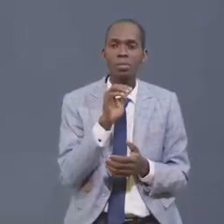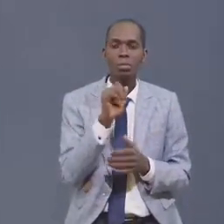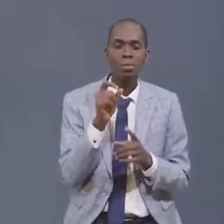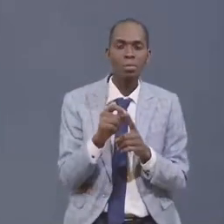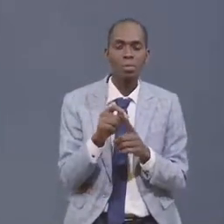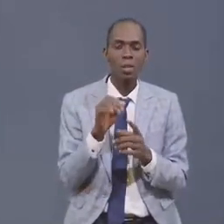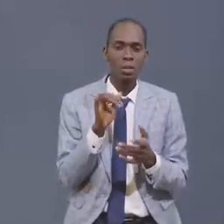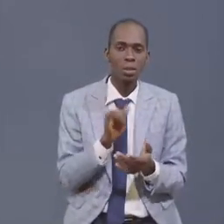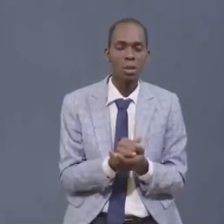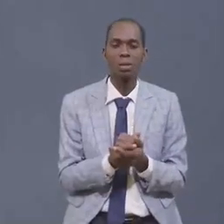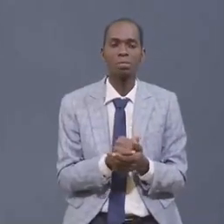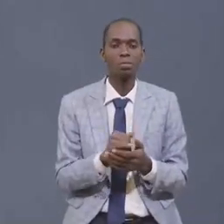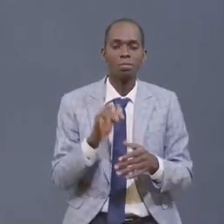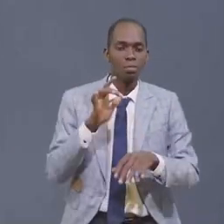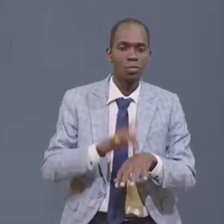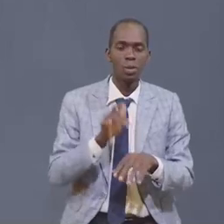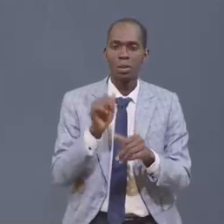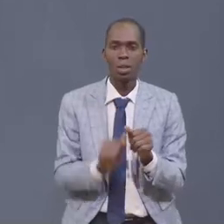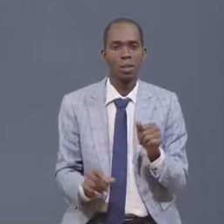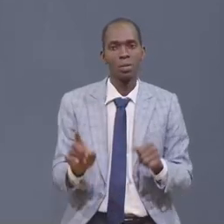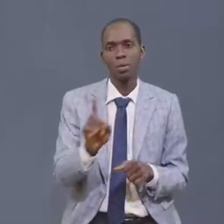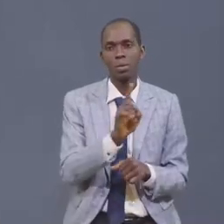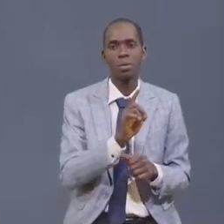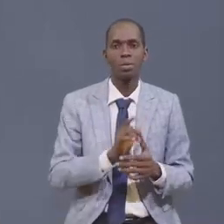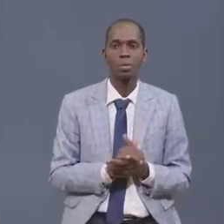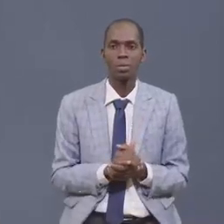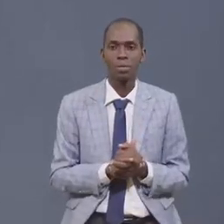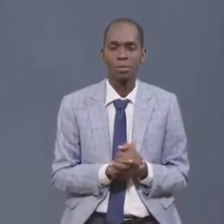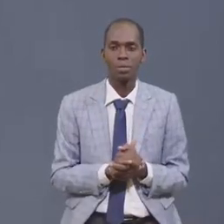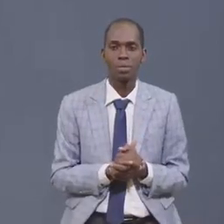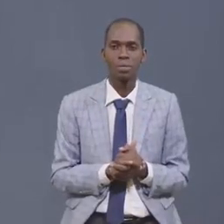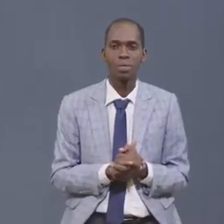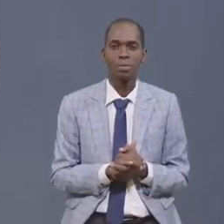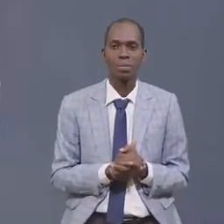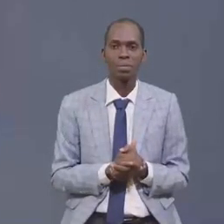C'est un mot qui en appelle à chacun de nous